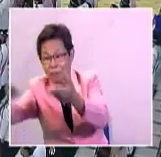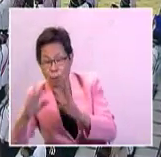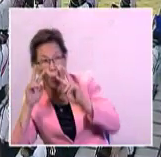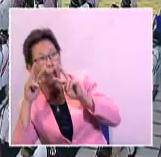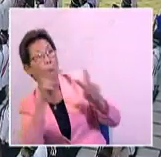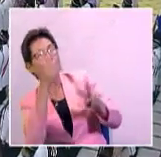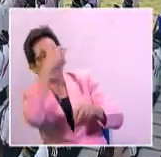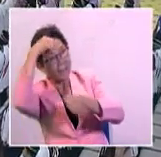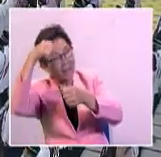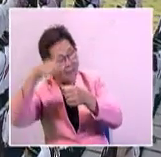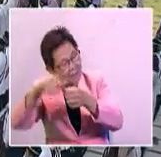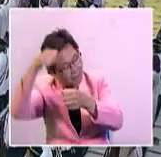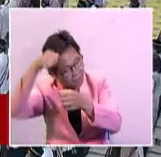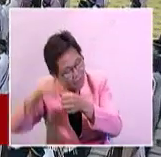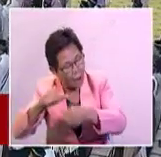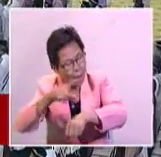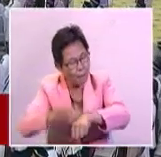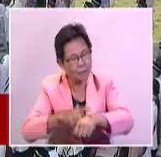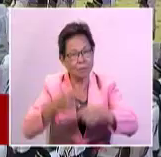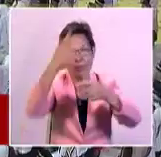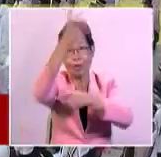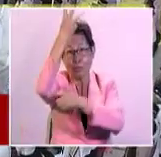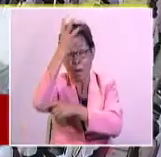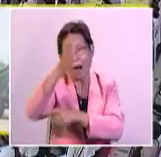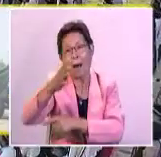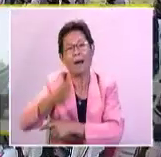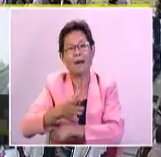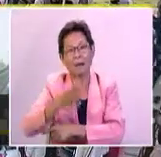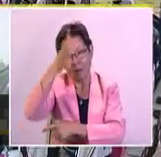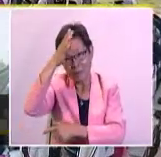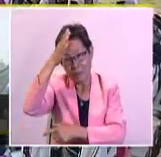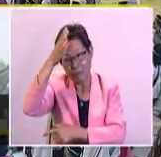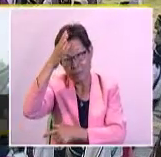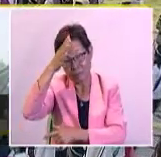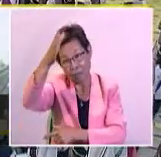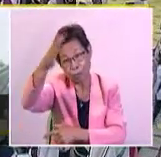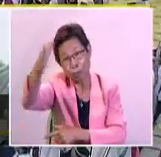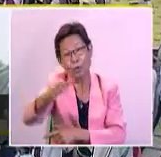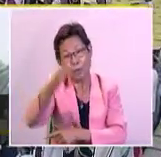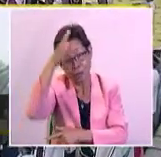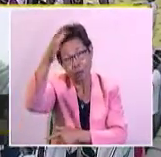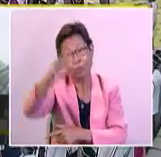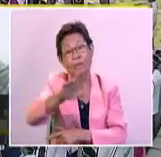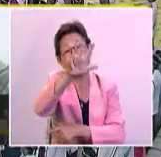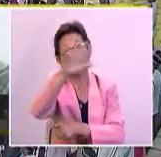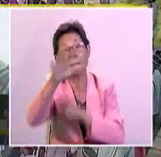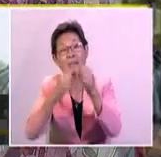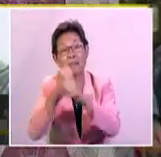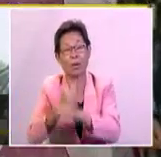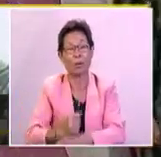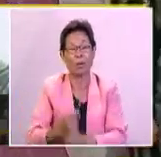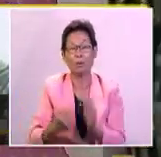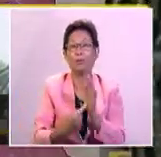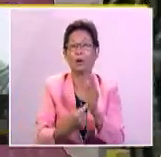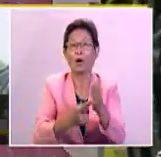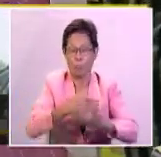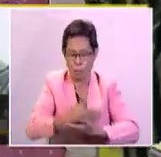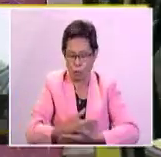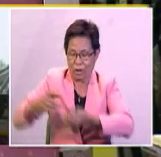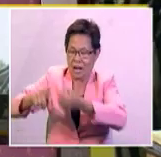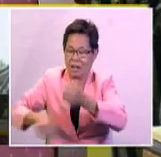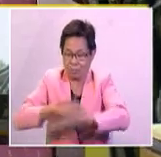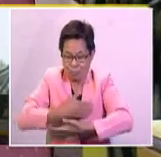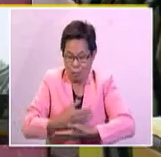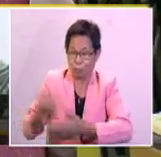mengingatkan kembali nostalgia semasa pertabalan nendanya 35 tahun dahulu. penampilan putri bongsu kepada Al Sultan